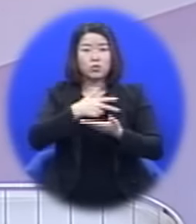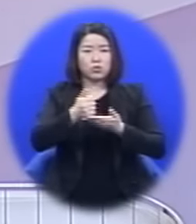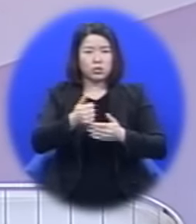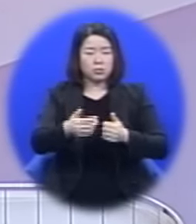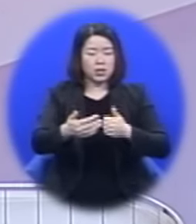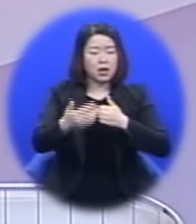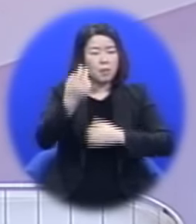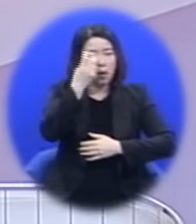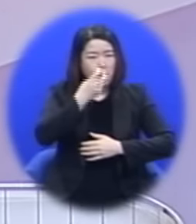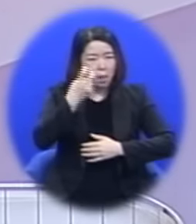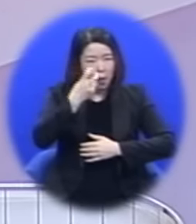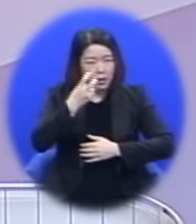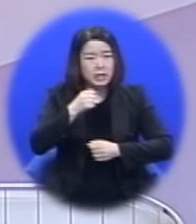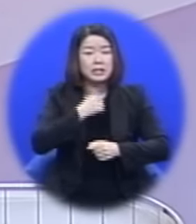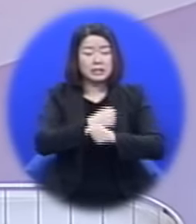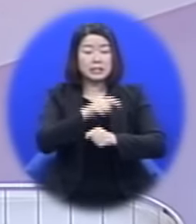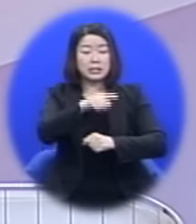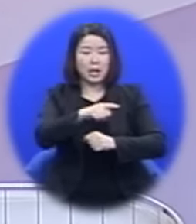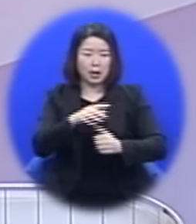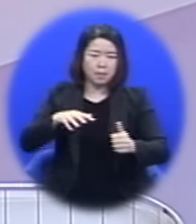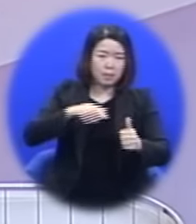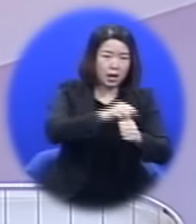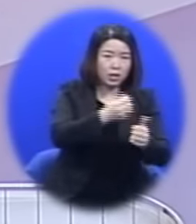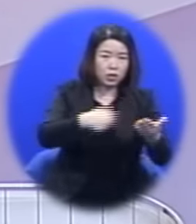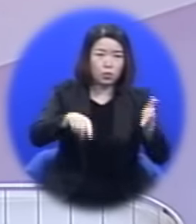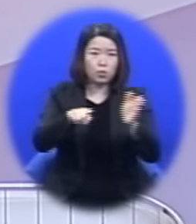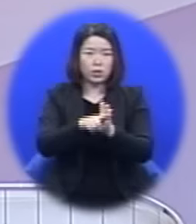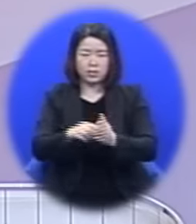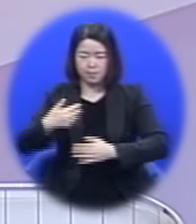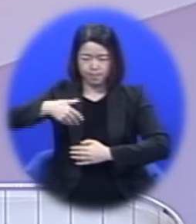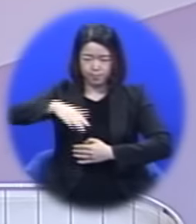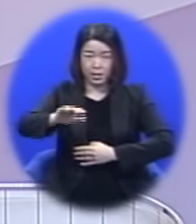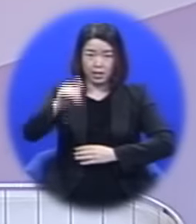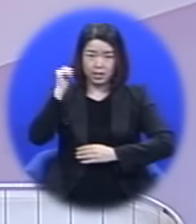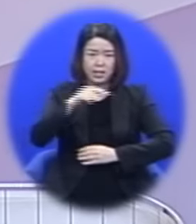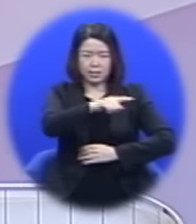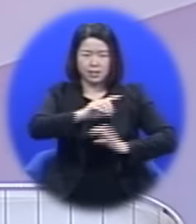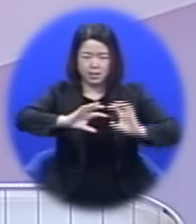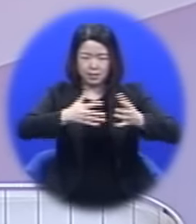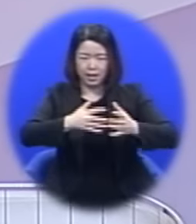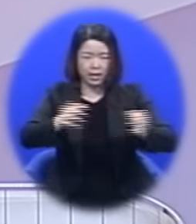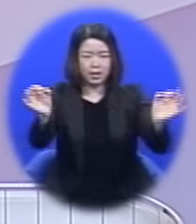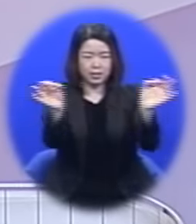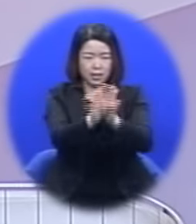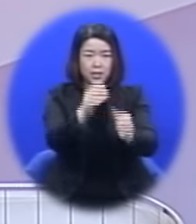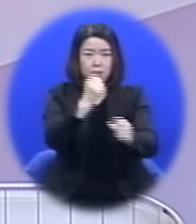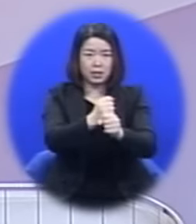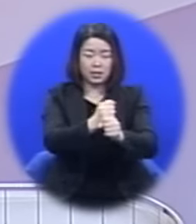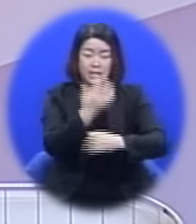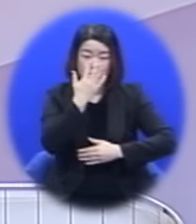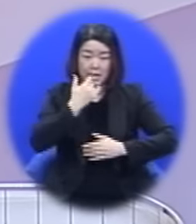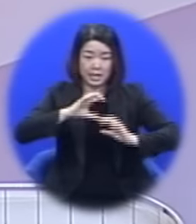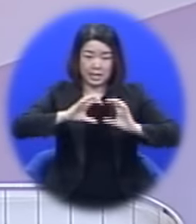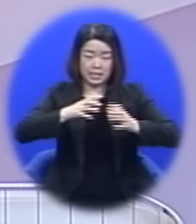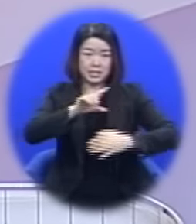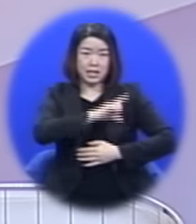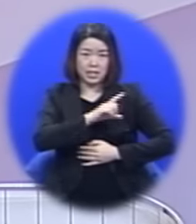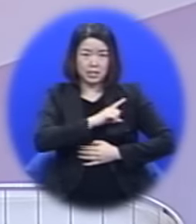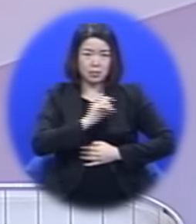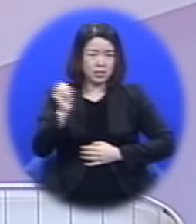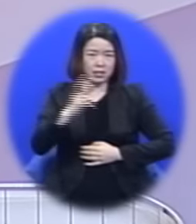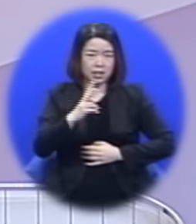모의하며 가자! 그들을 없애버리고 나라가 되지 못하게 하자. 이스라엘이라는 이름을 다시는 기억하지 못하게